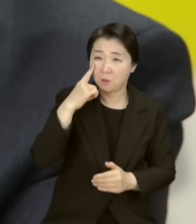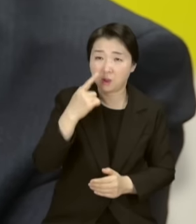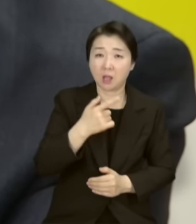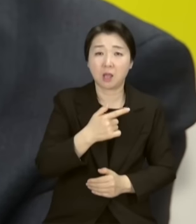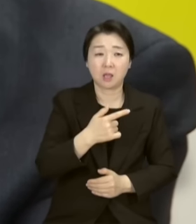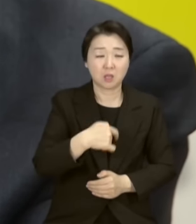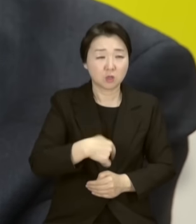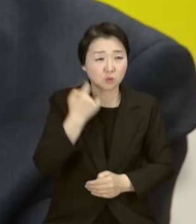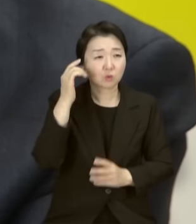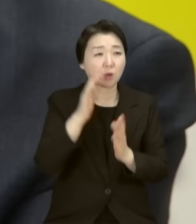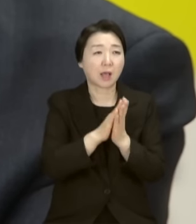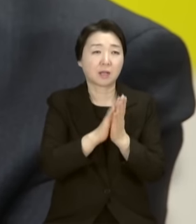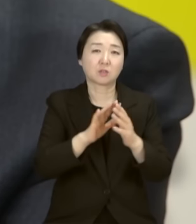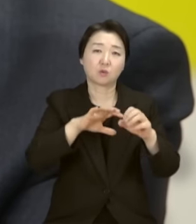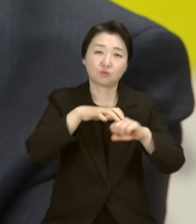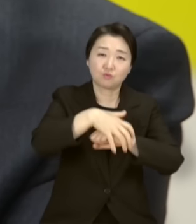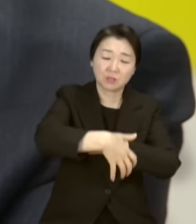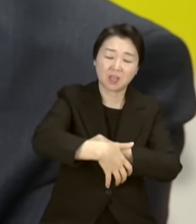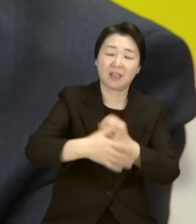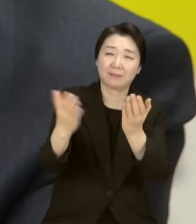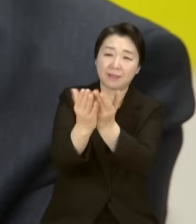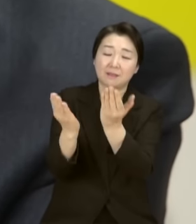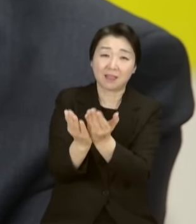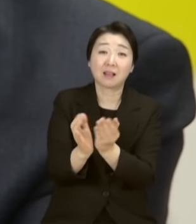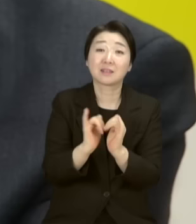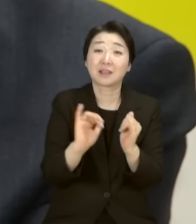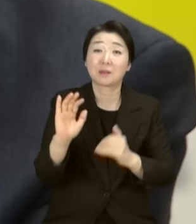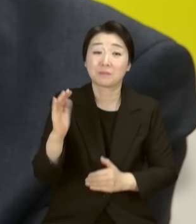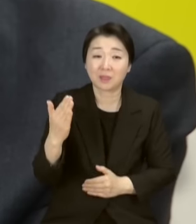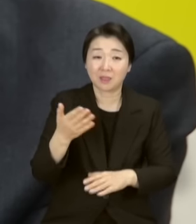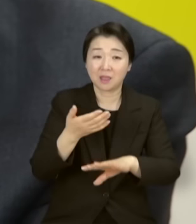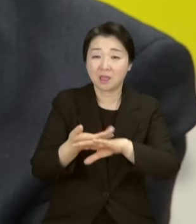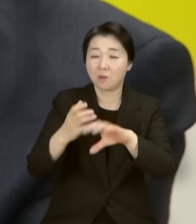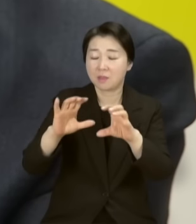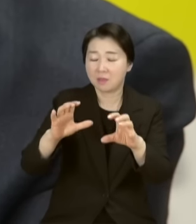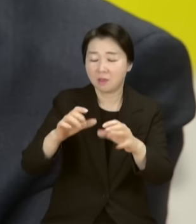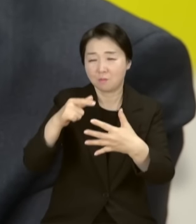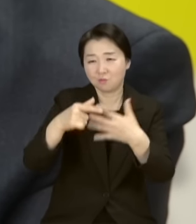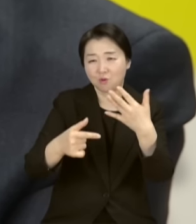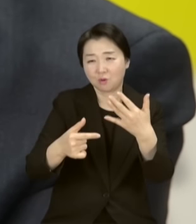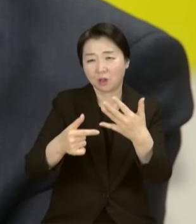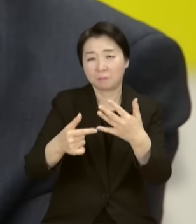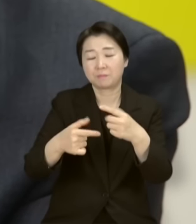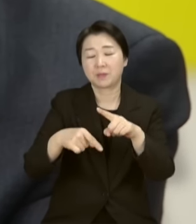늘었어요. 국제화가 되고 네. 또 이제 해외랑 다양한 프로그램을